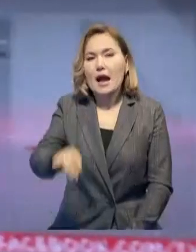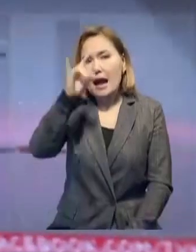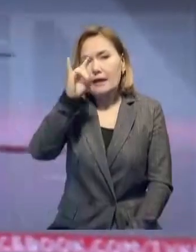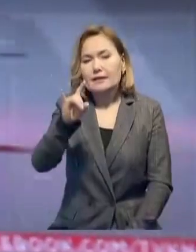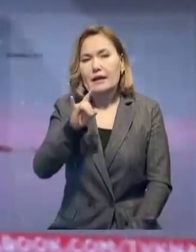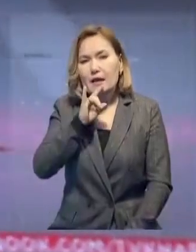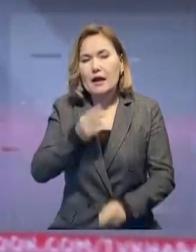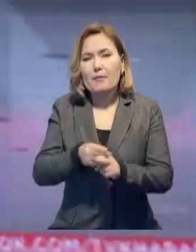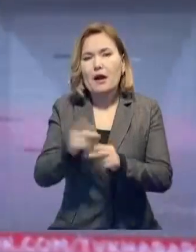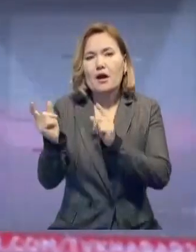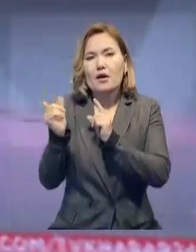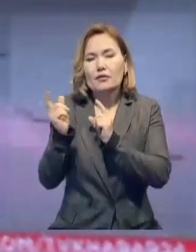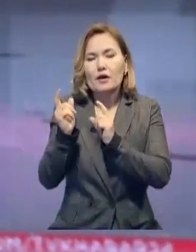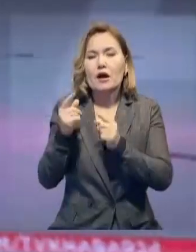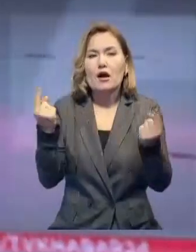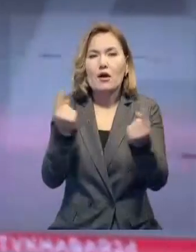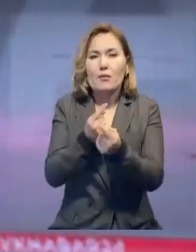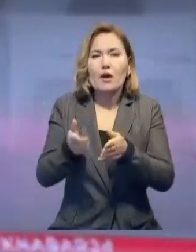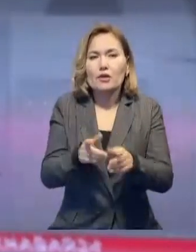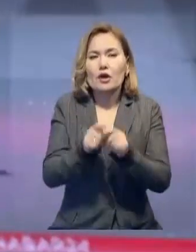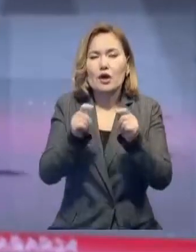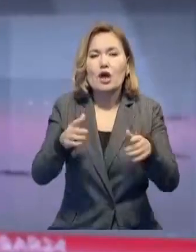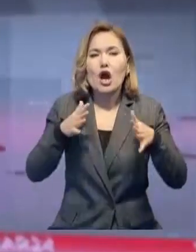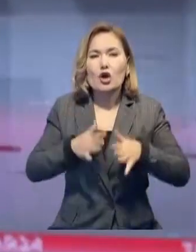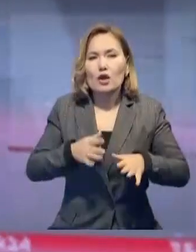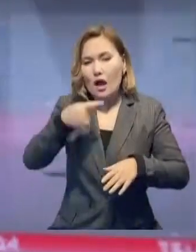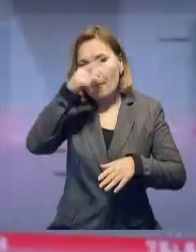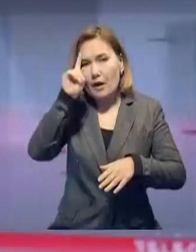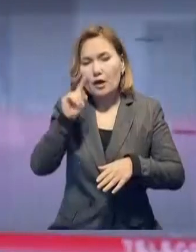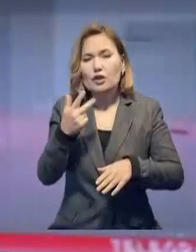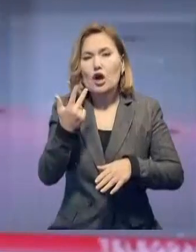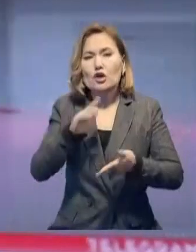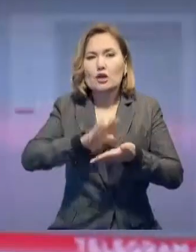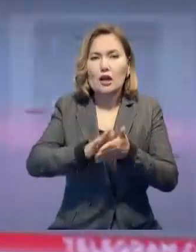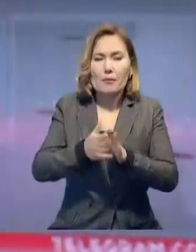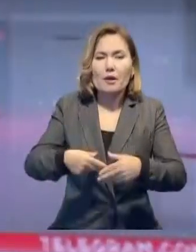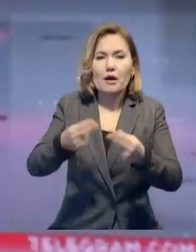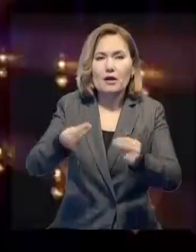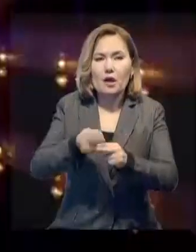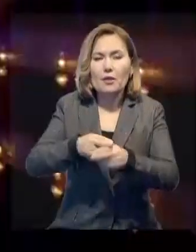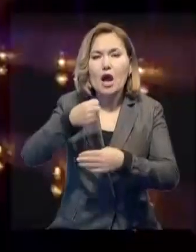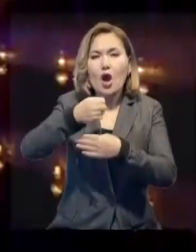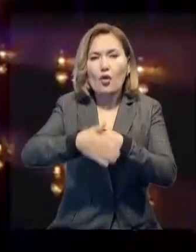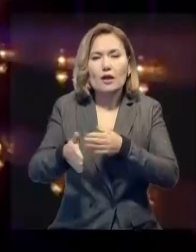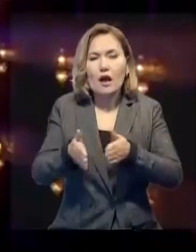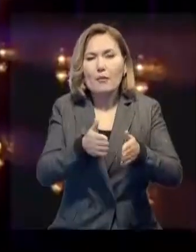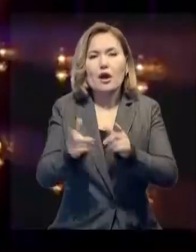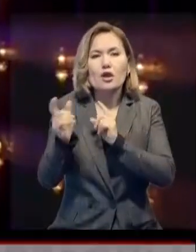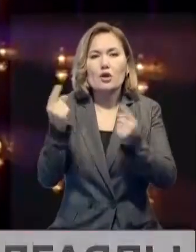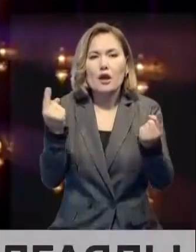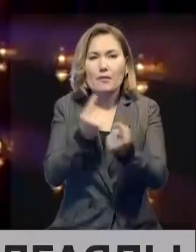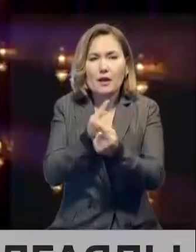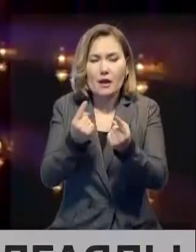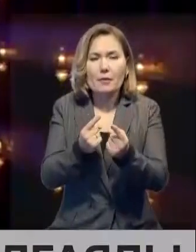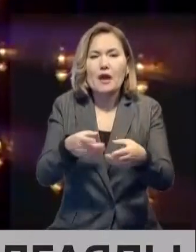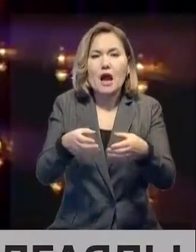Қазақстан транзит дәлізін ұлғайтады. Біздің ел Грузия және Әзербайжанмен үш жақты келісім жасады. Яғни орталық дәліз арқылы жүк таситын